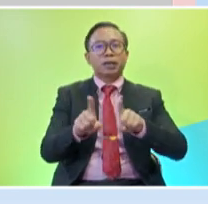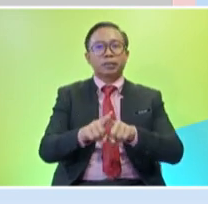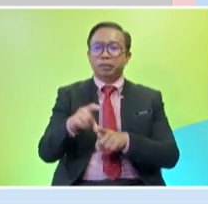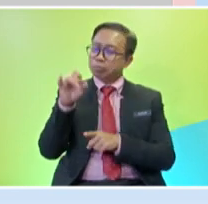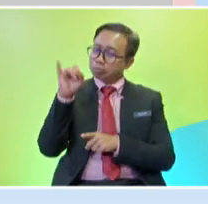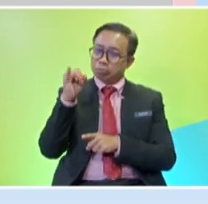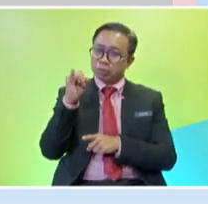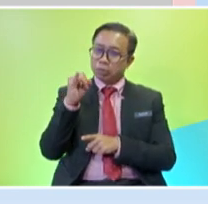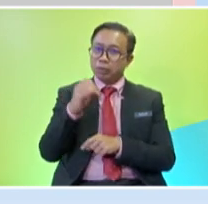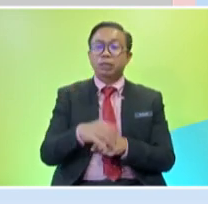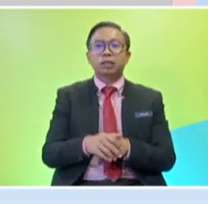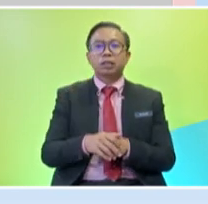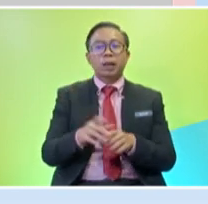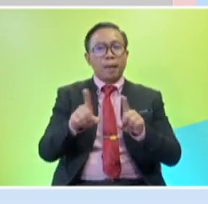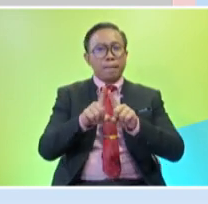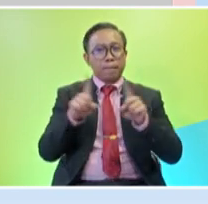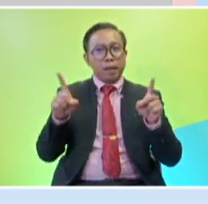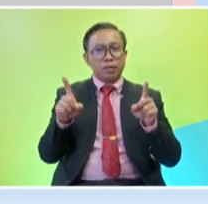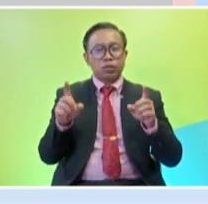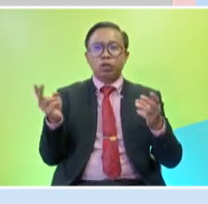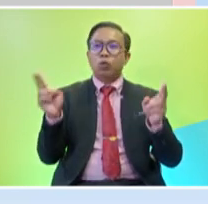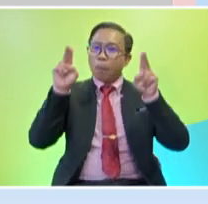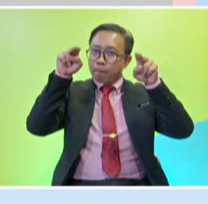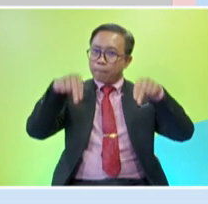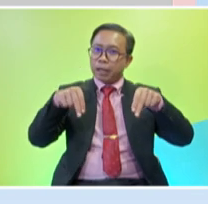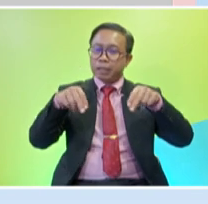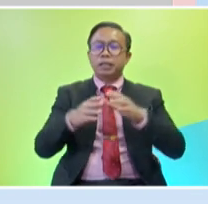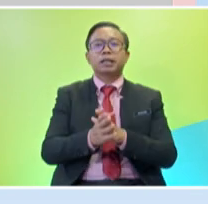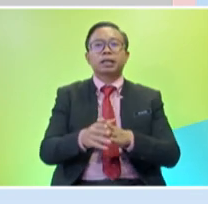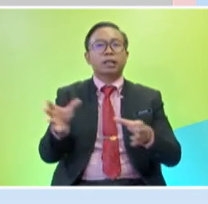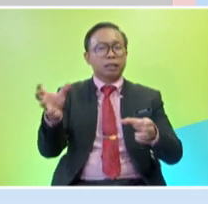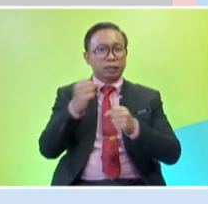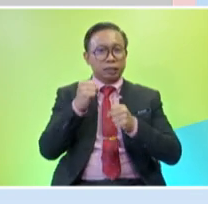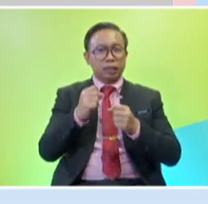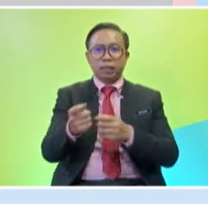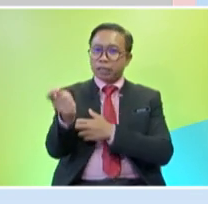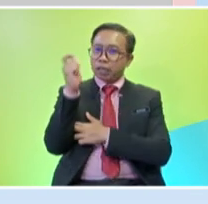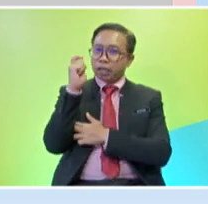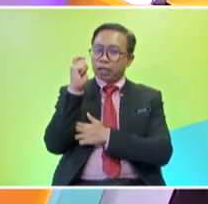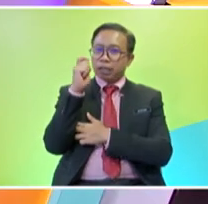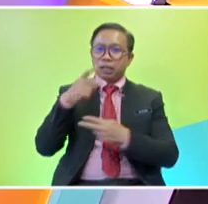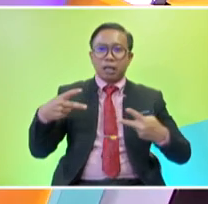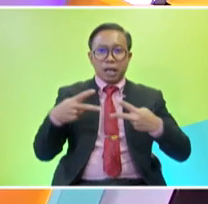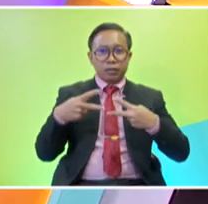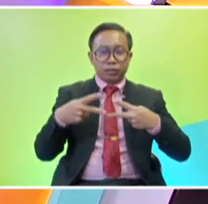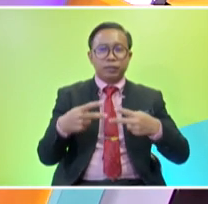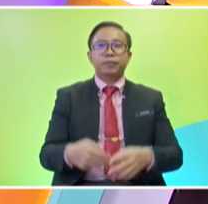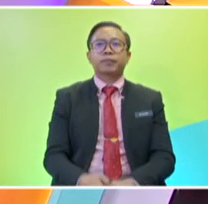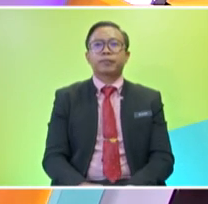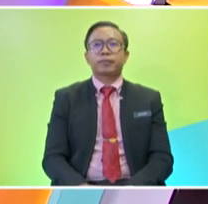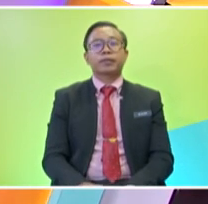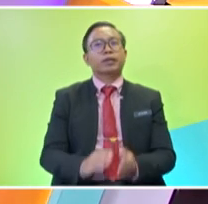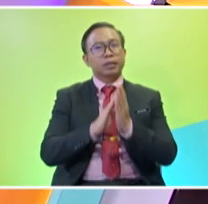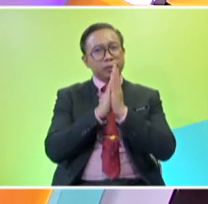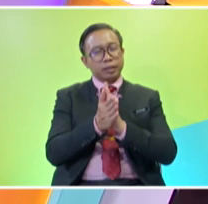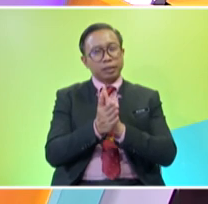mempunyai bezel upaya untuk menghasilkan tenaga electri Oke jadi